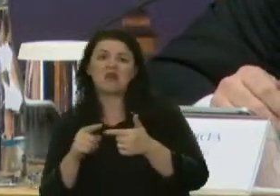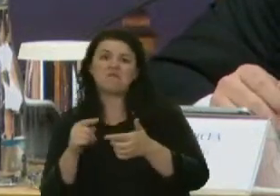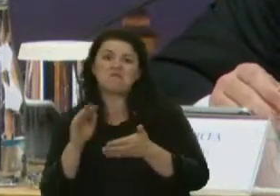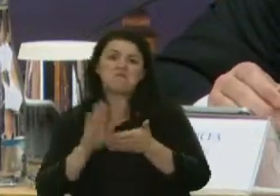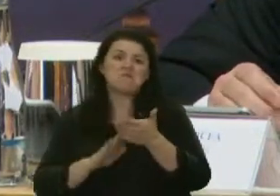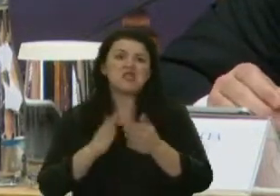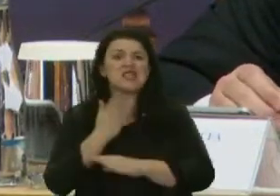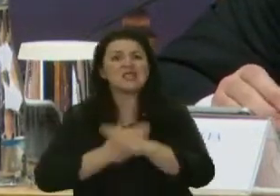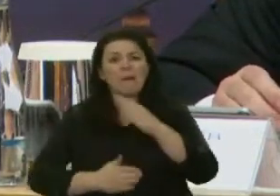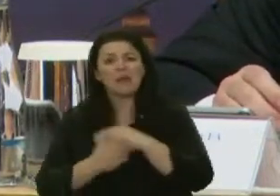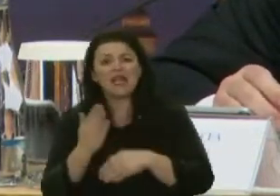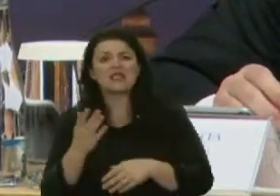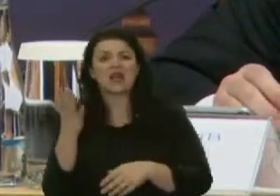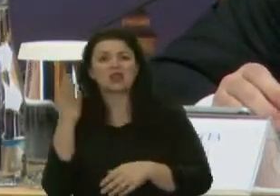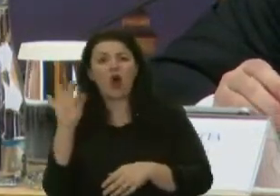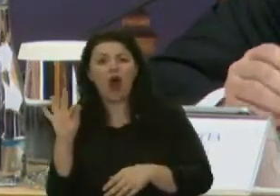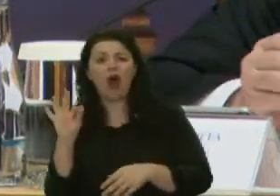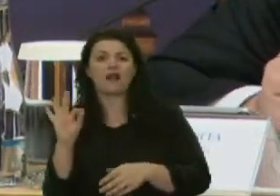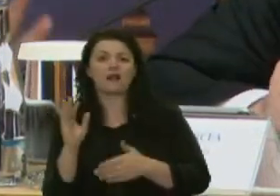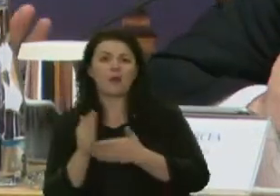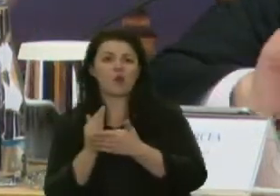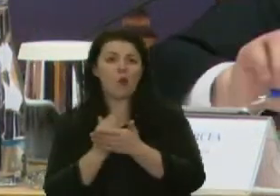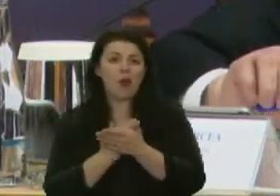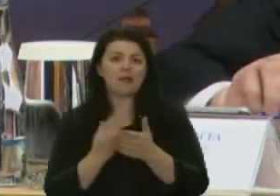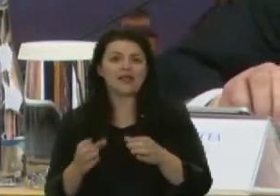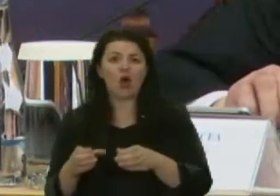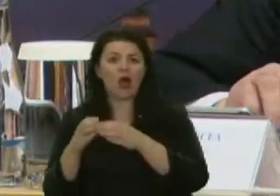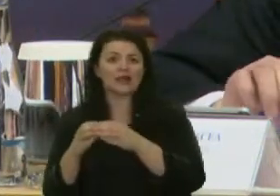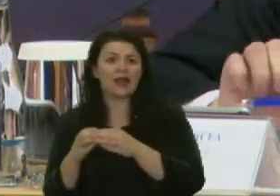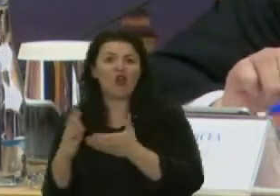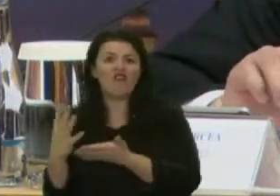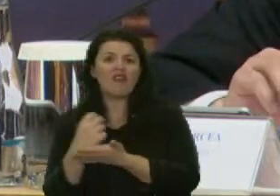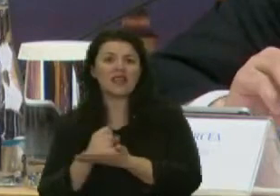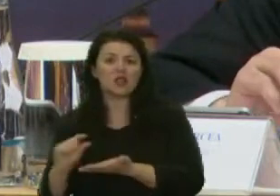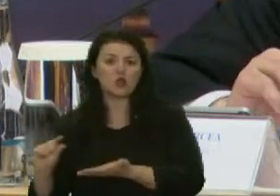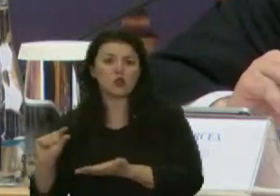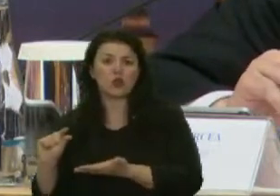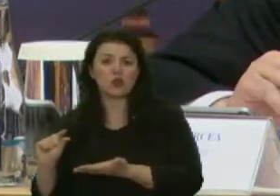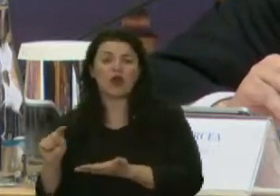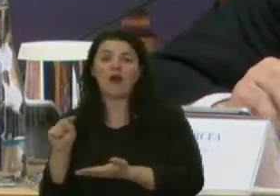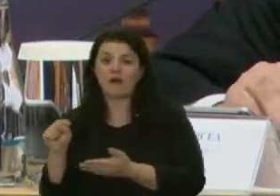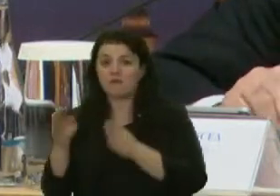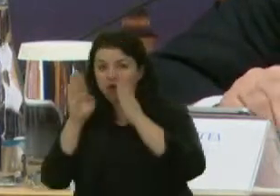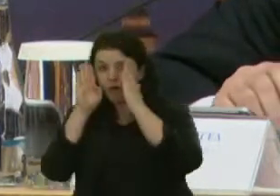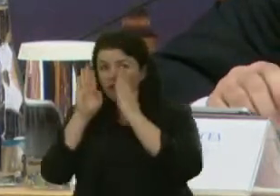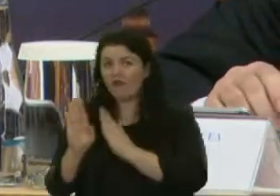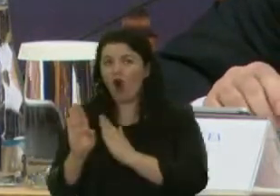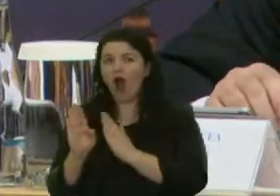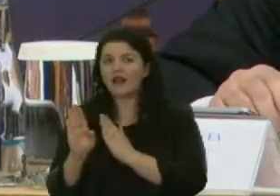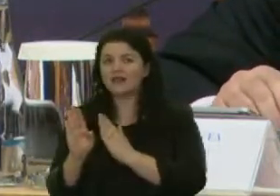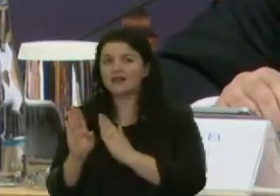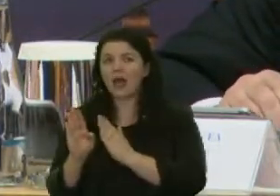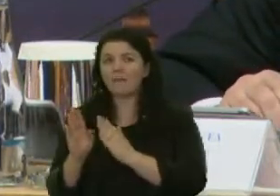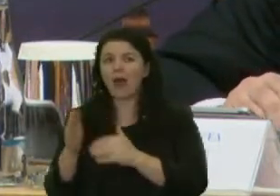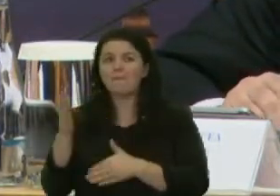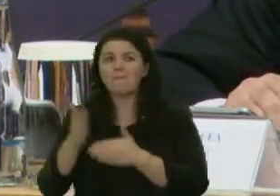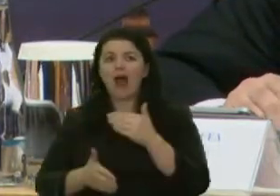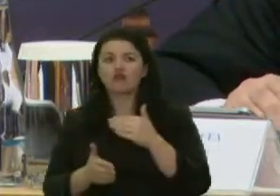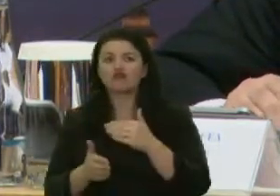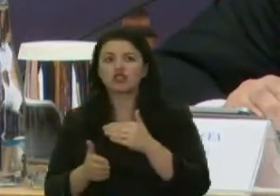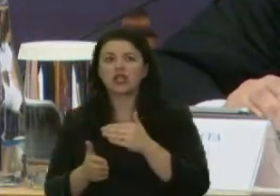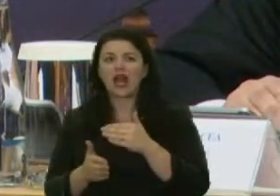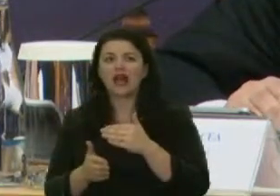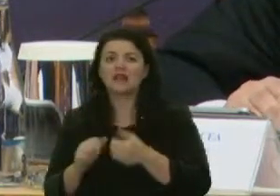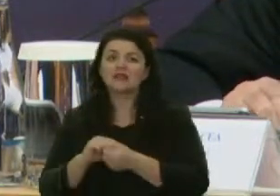dizabilități sau de altă natură sau categorii sociale cu venituri reduse acolo trebuie să ne focalizăm care sunt la marginea